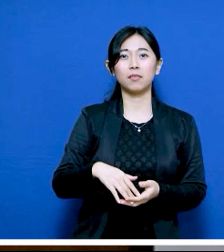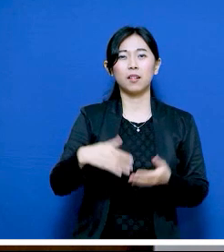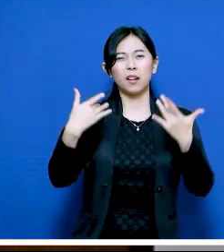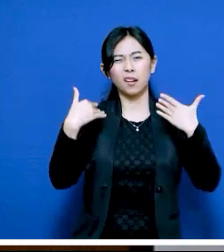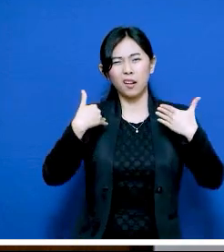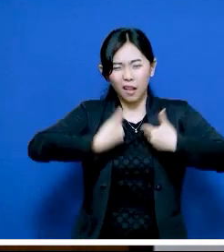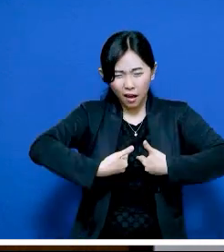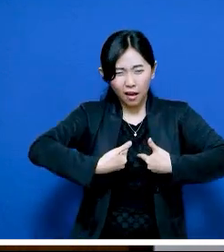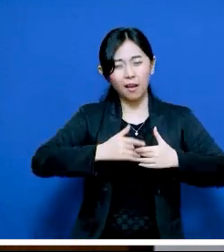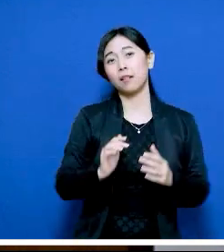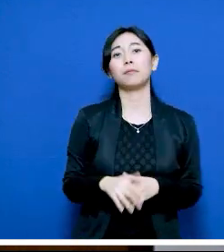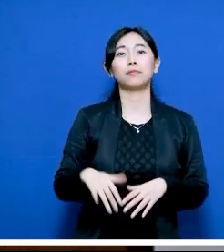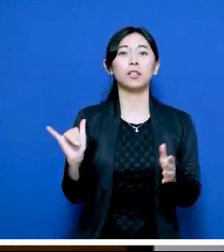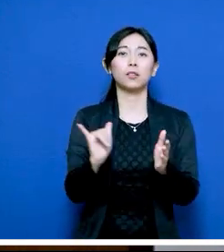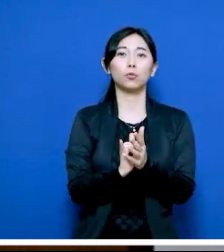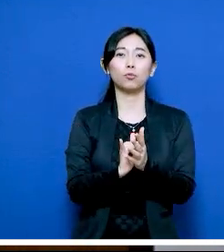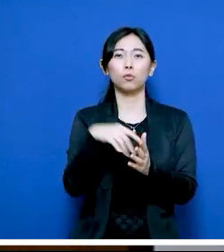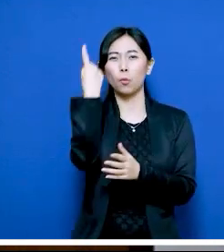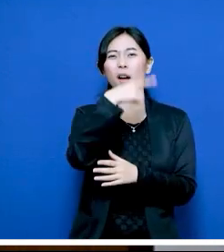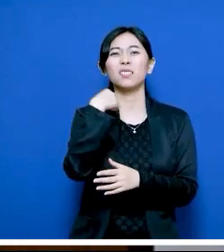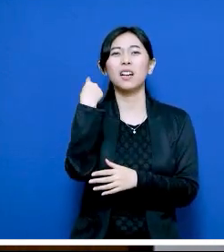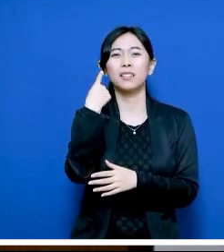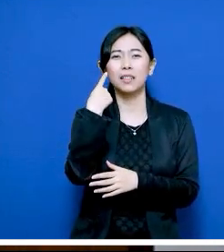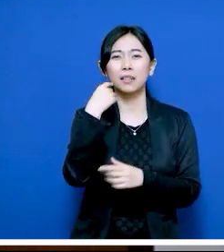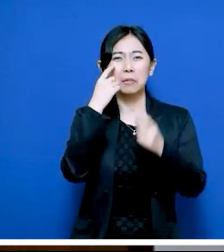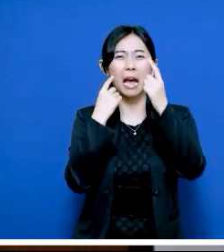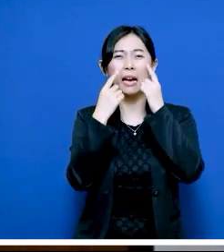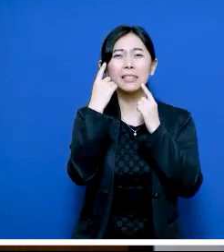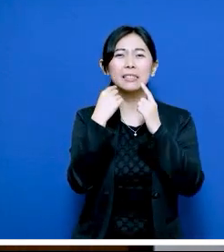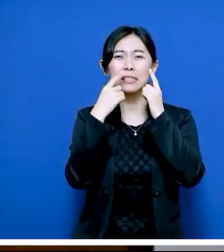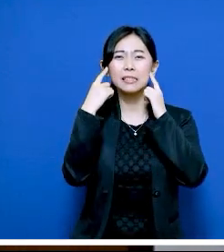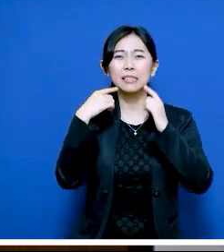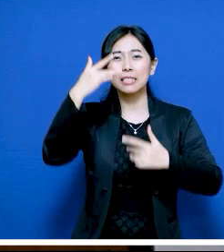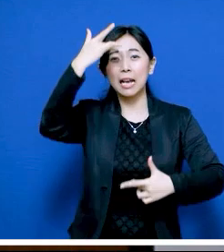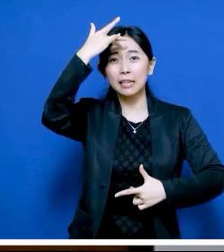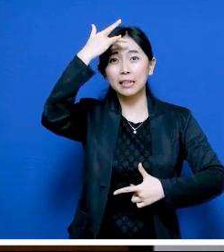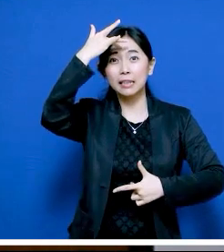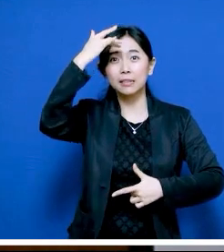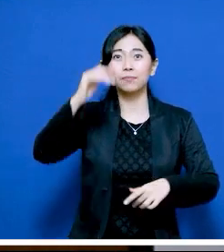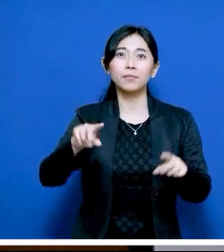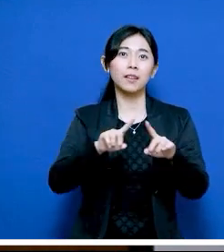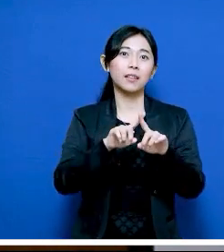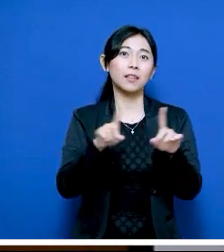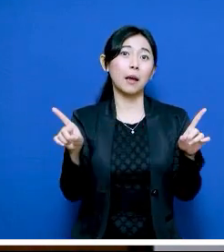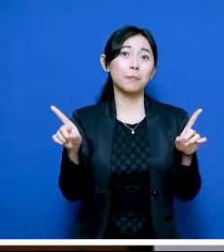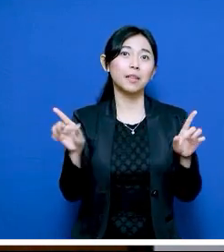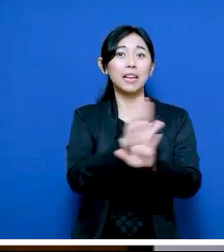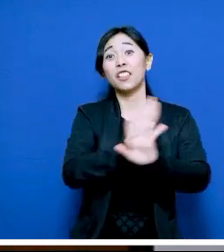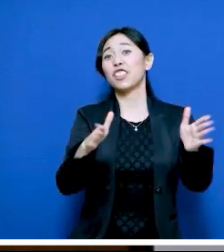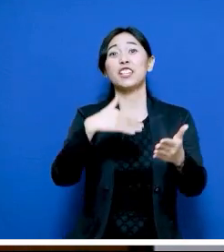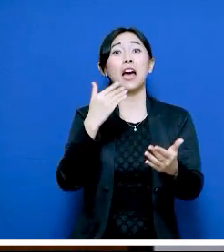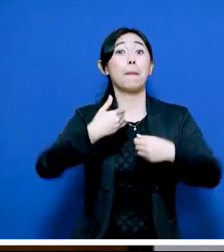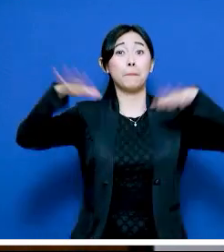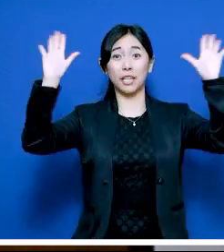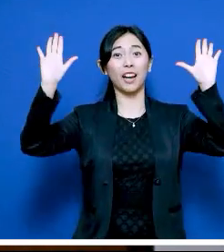itu ditunjukkan hanya dengan ekspresinya menangis tetapi dia tidak berhenti dan